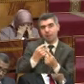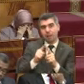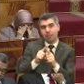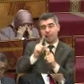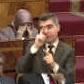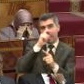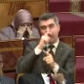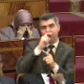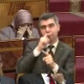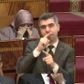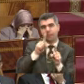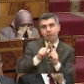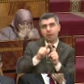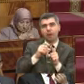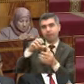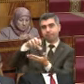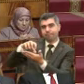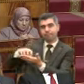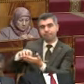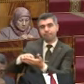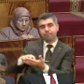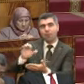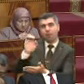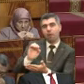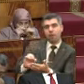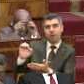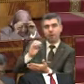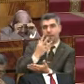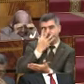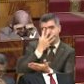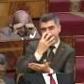الأمطار في مجموعة من دول أوروبا، ومعرضون